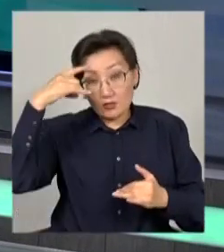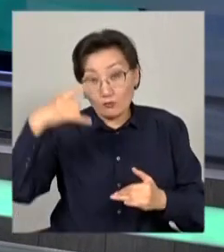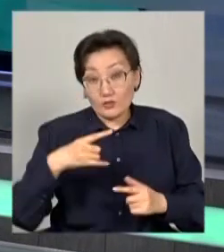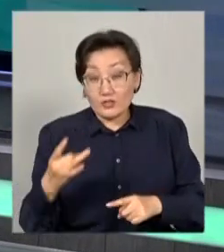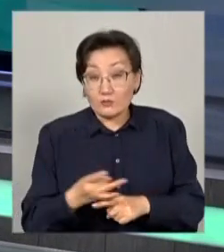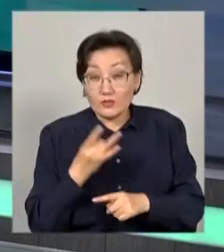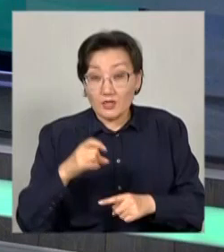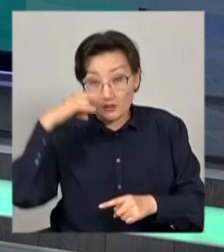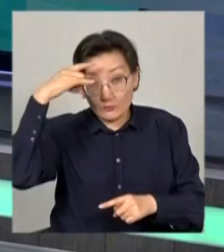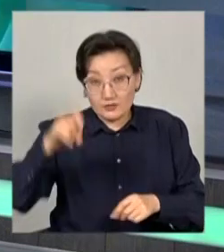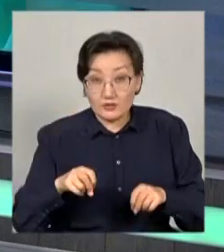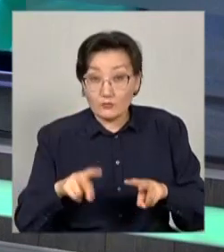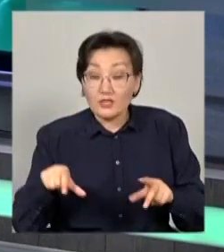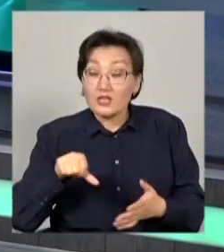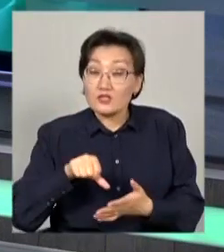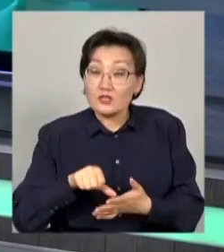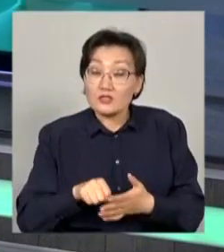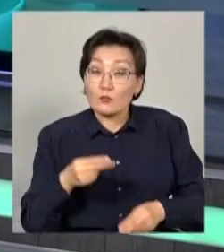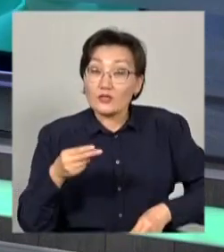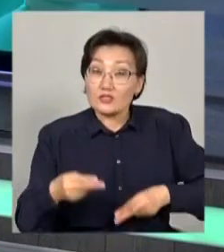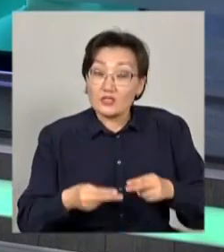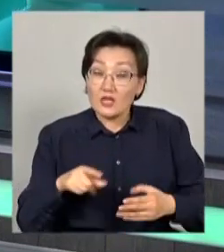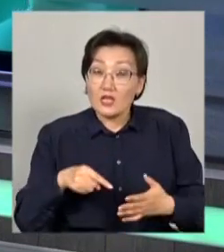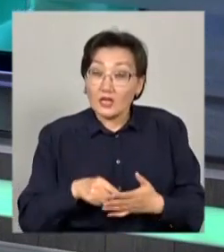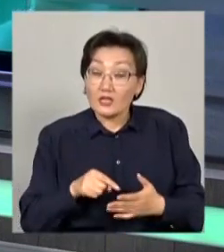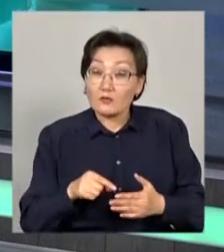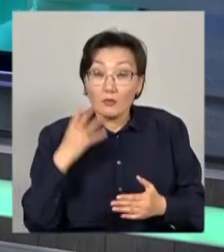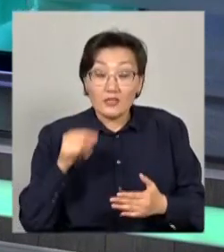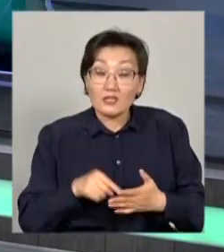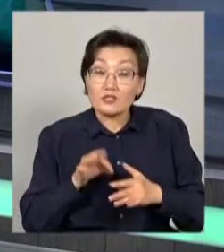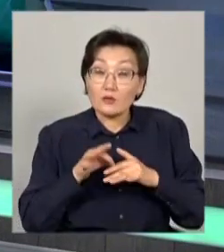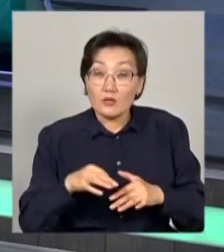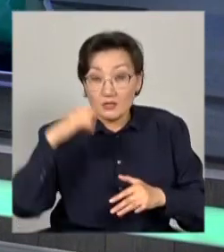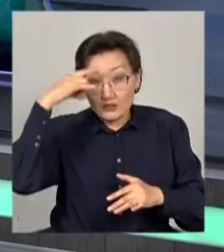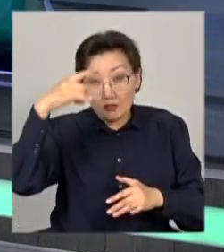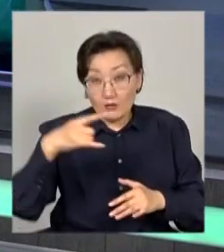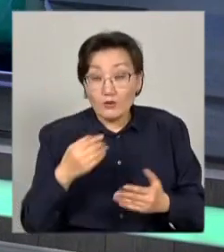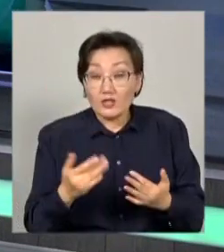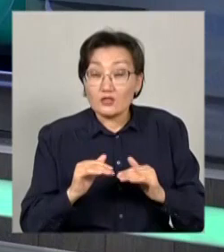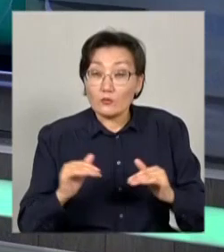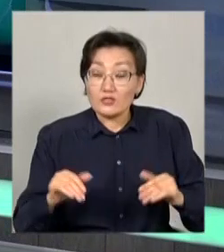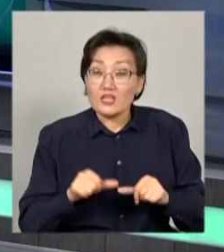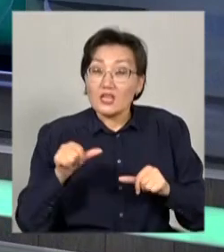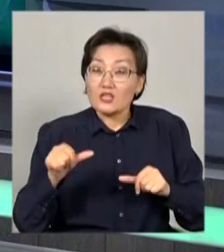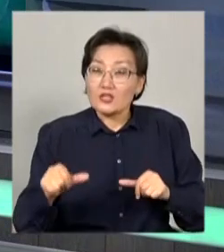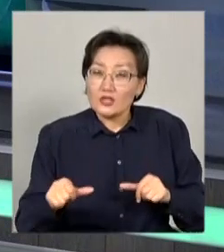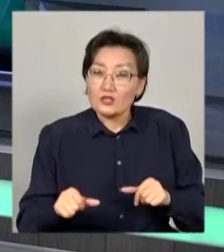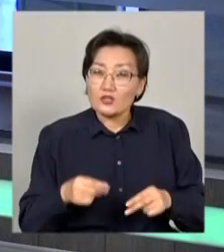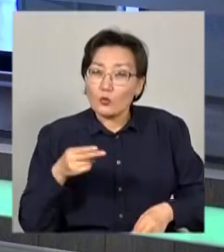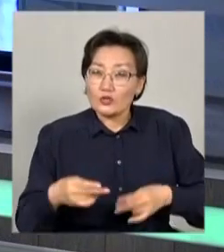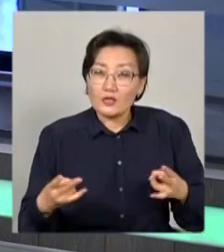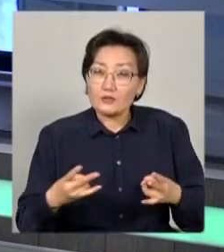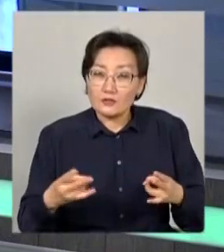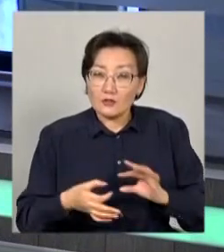рет отандық мамандардың қатысуымен операция мегаполисте жасалды. Қазақстанда қанша бала ерекше отаға зәру? Тақырып